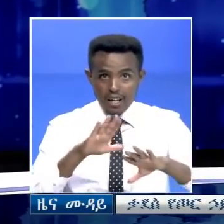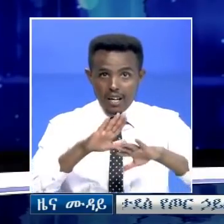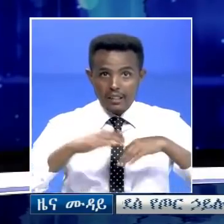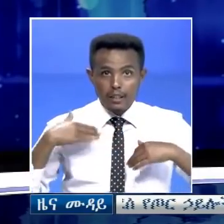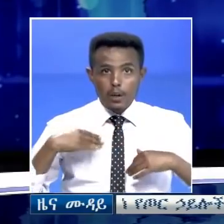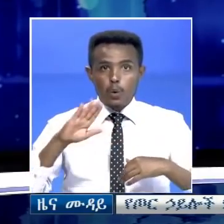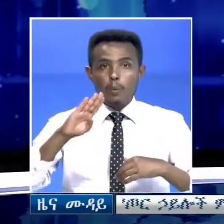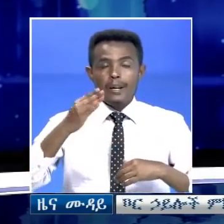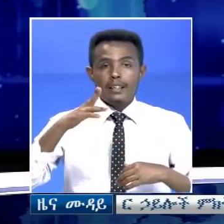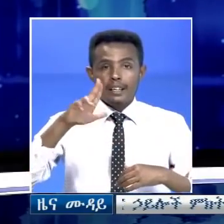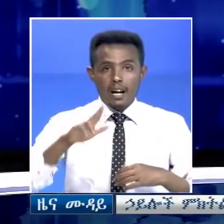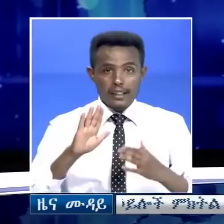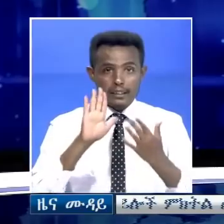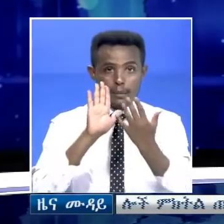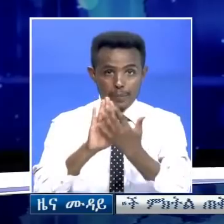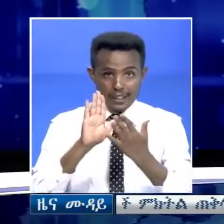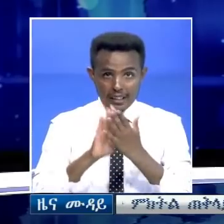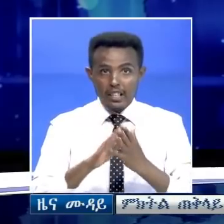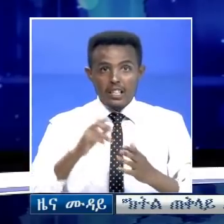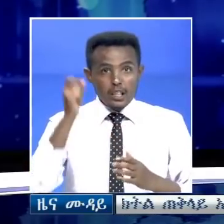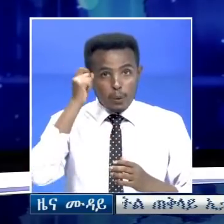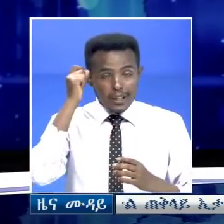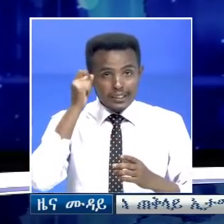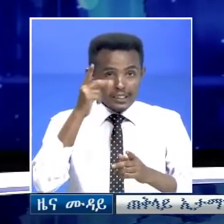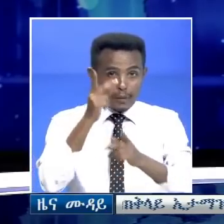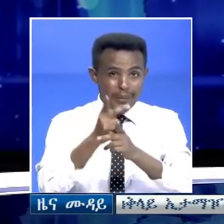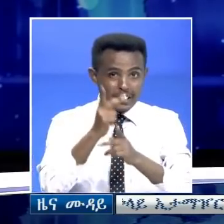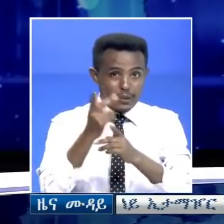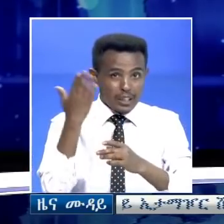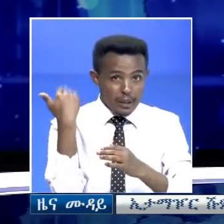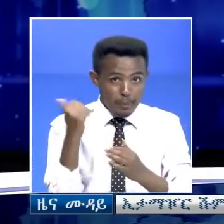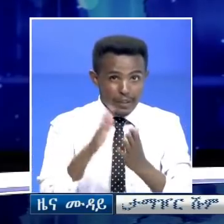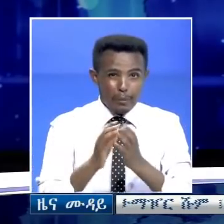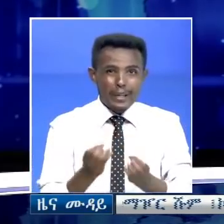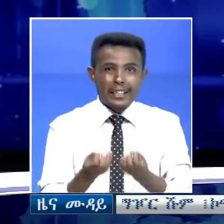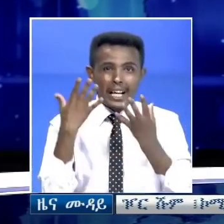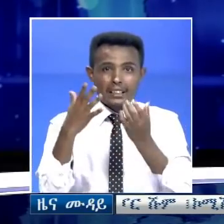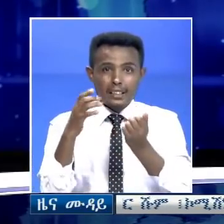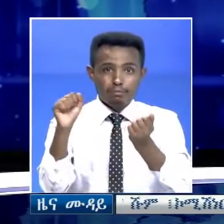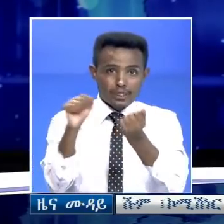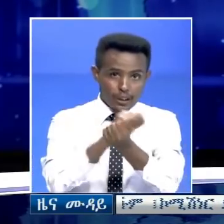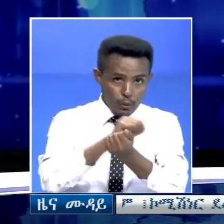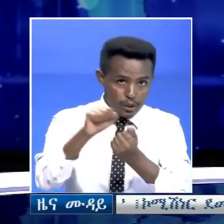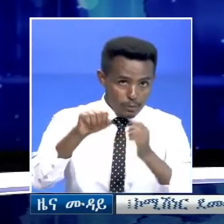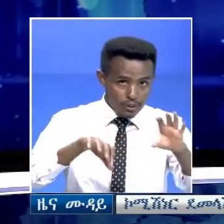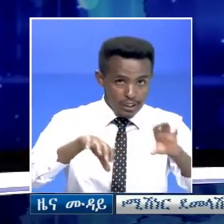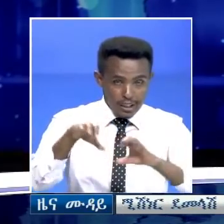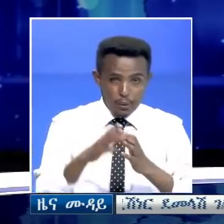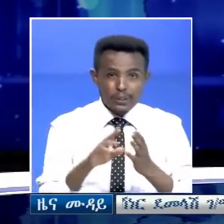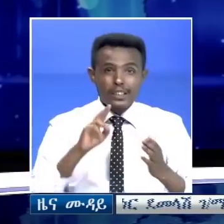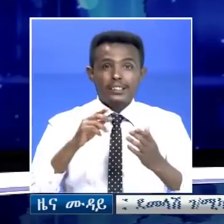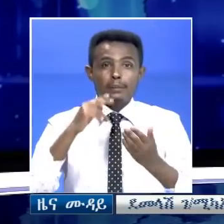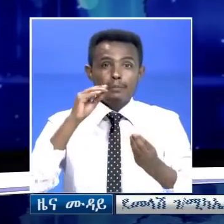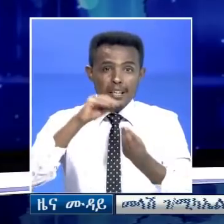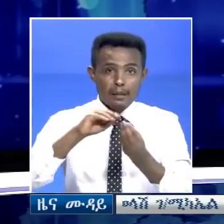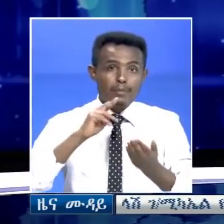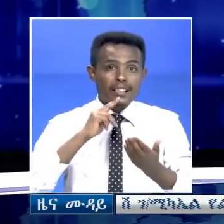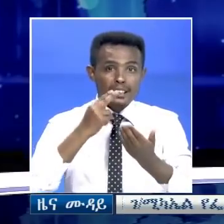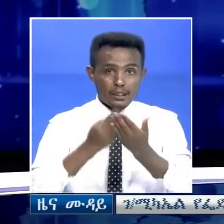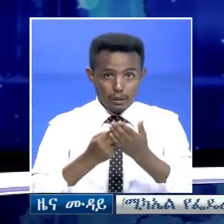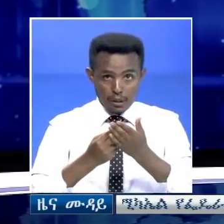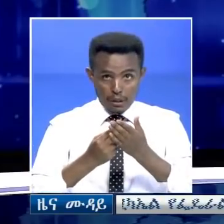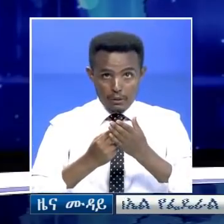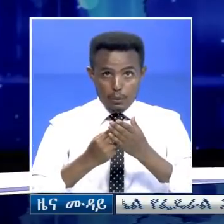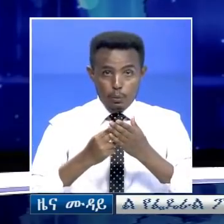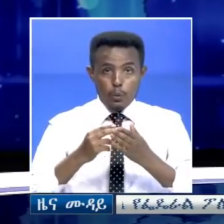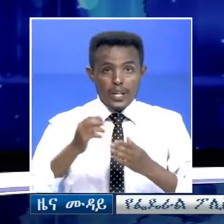የማስከበር እርምጃም በሁመራ ግንባር ህወሓት ይጠብቃቸው የነበሩ በርካታ ምሽጎችና ካምፖች እንዲወድሙ ተደርጓል። ተጨማሪ መረጃ